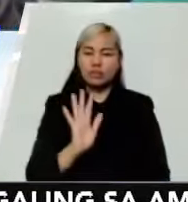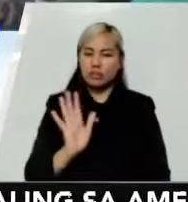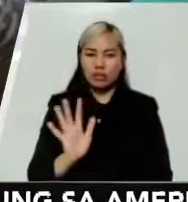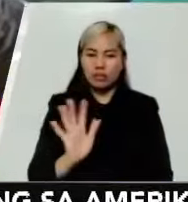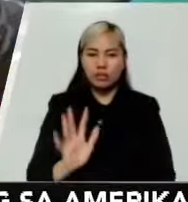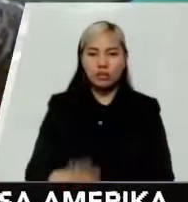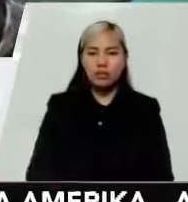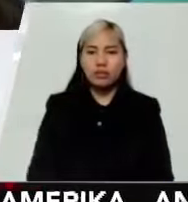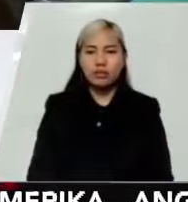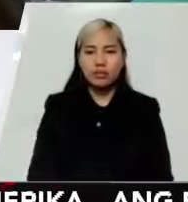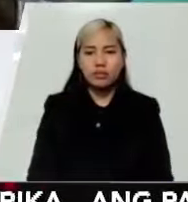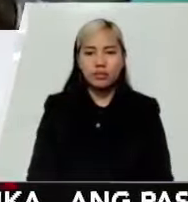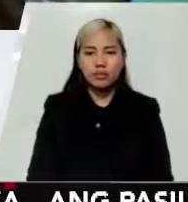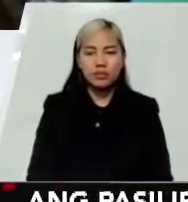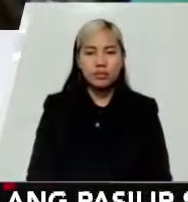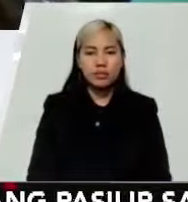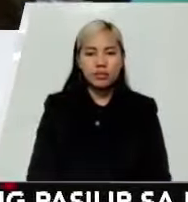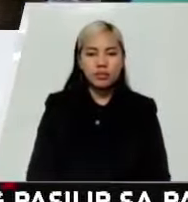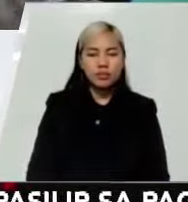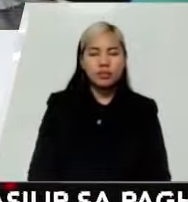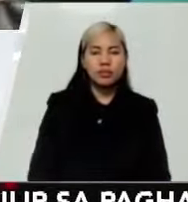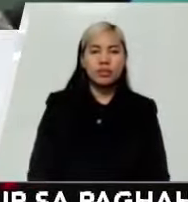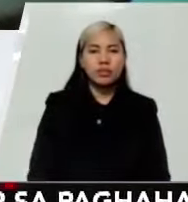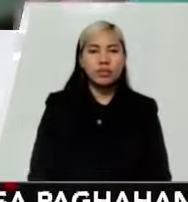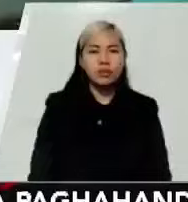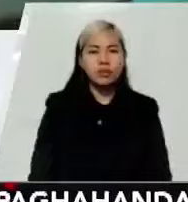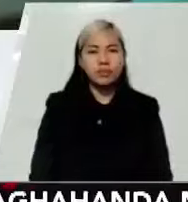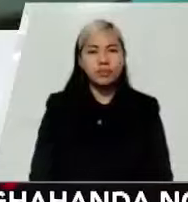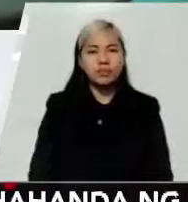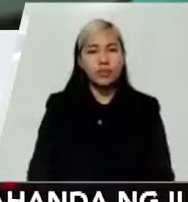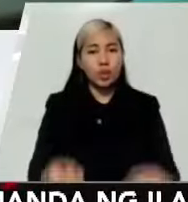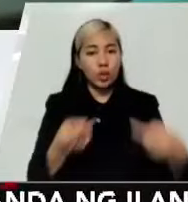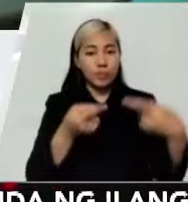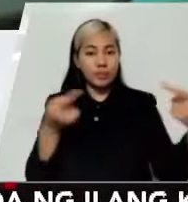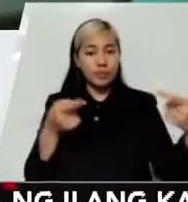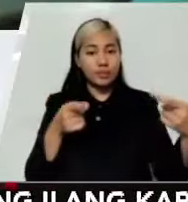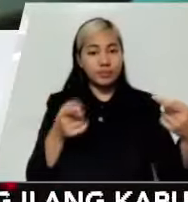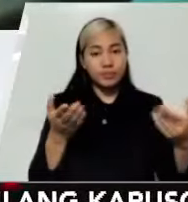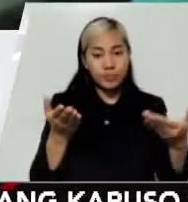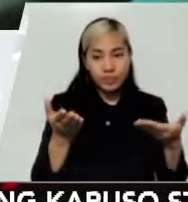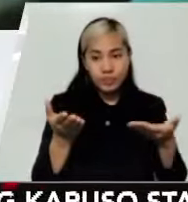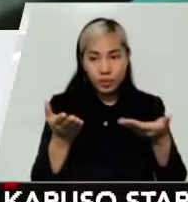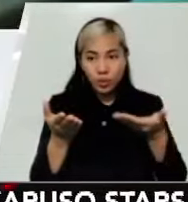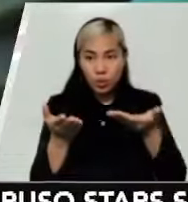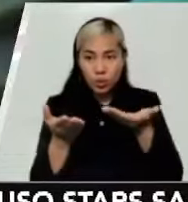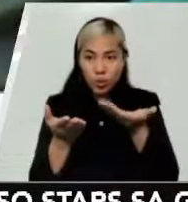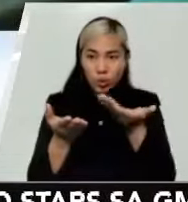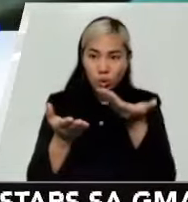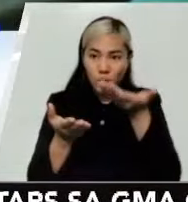Yung rib ng kalaban, ma'am, dito sa kaliwa, umangat po, ma'am. Pumatong sa rib natin.